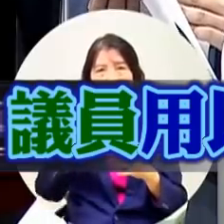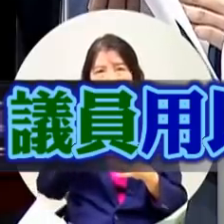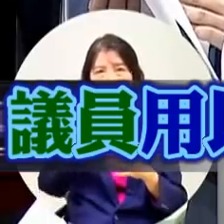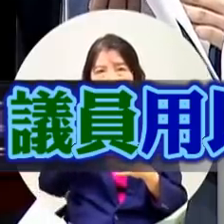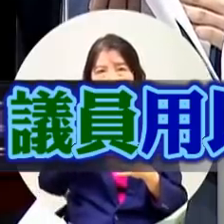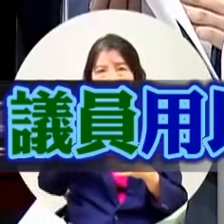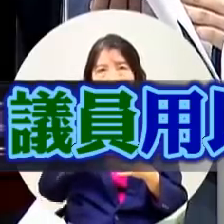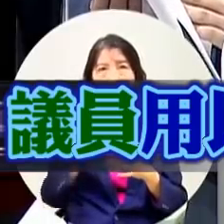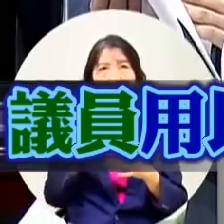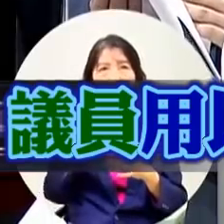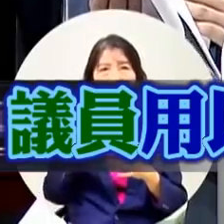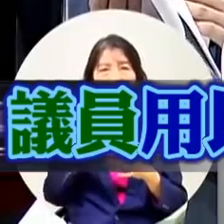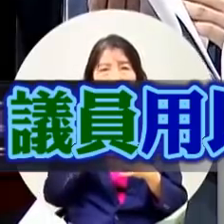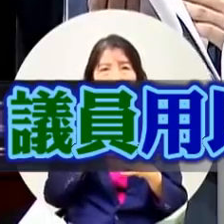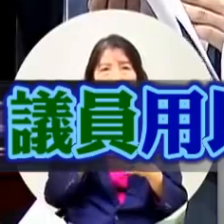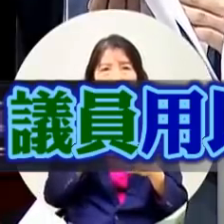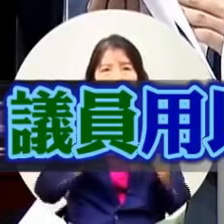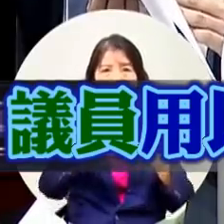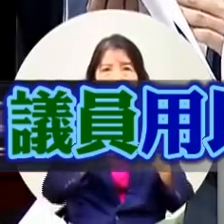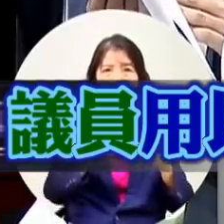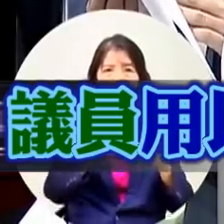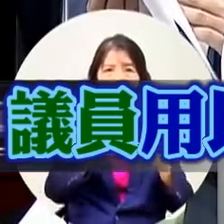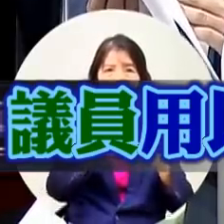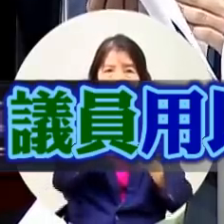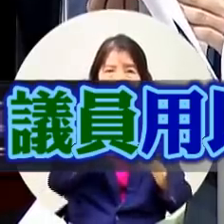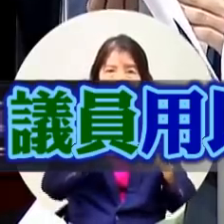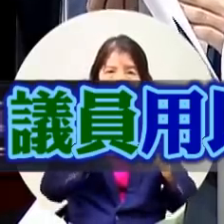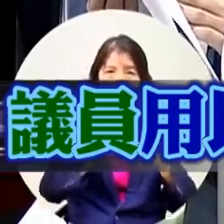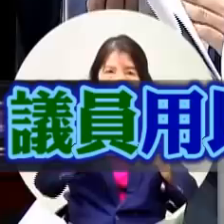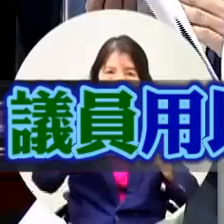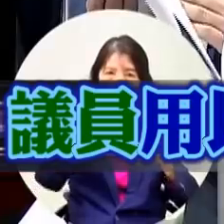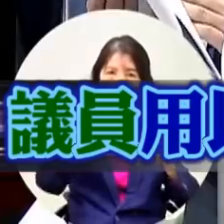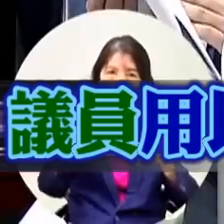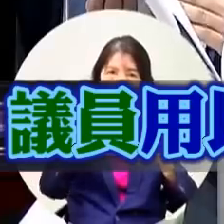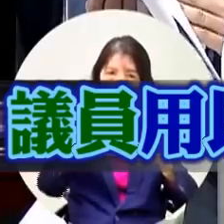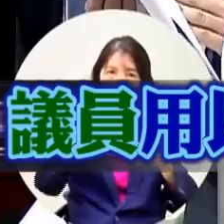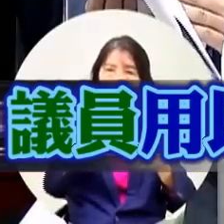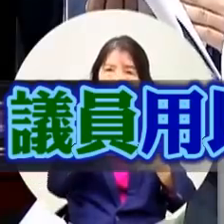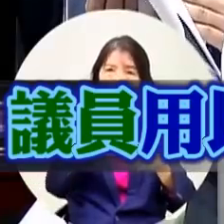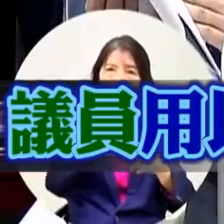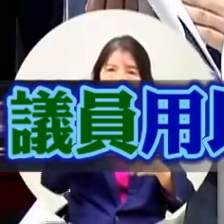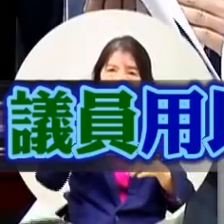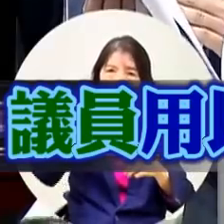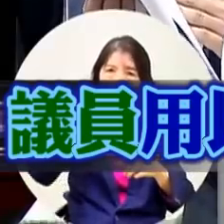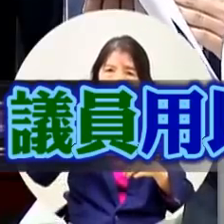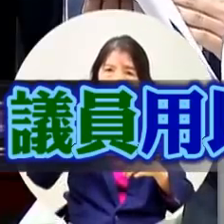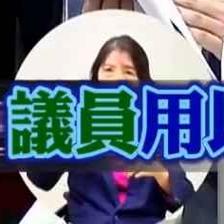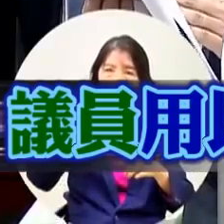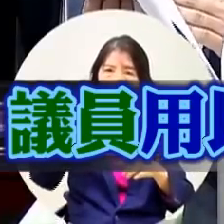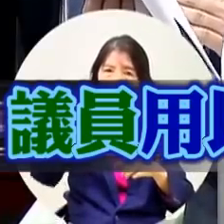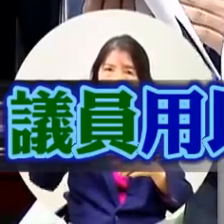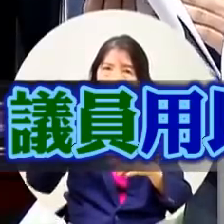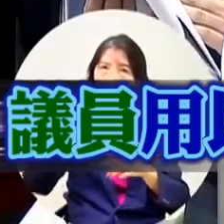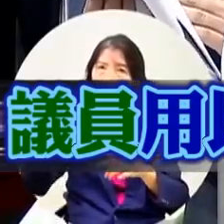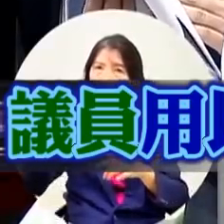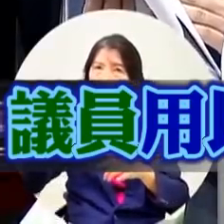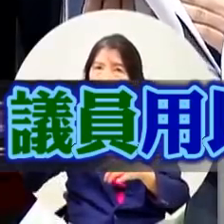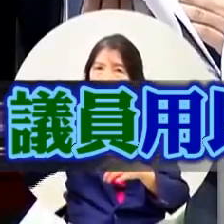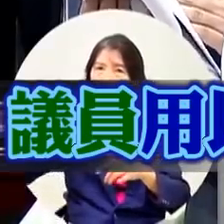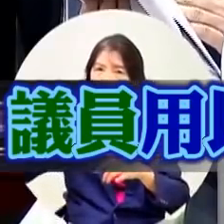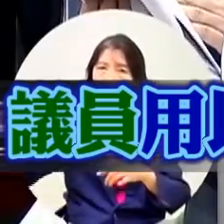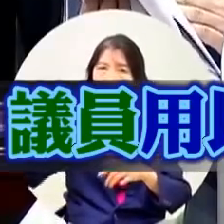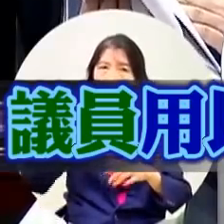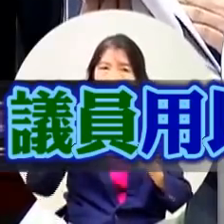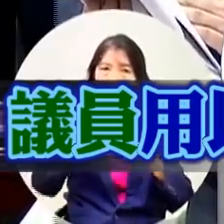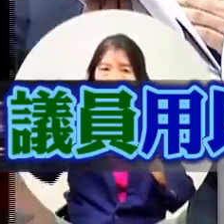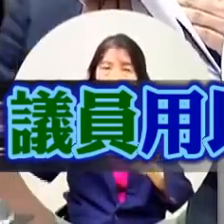哦，因为他如果完成总公共化推政策，他可以从2500到3000块， 2500跟5000好不好？ 对， 好啊，局长你请坐。市长，你